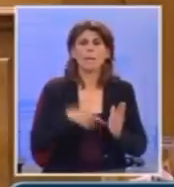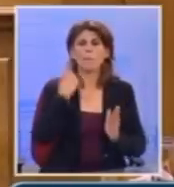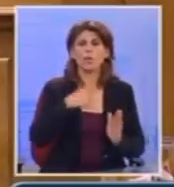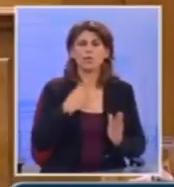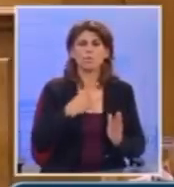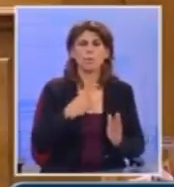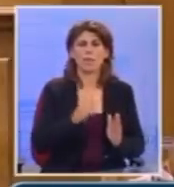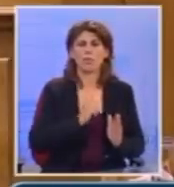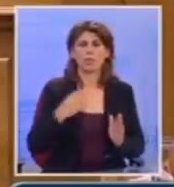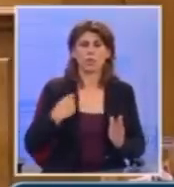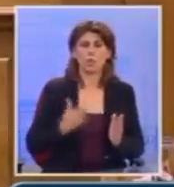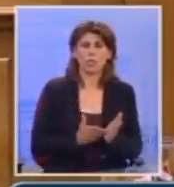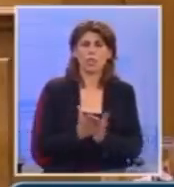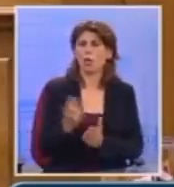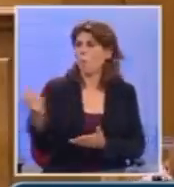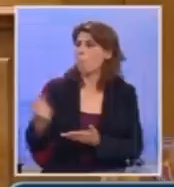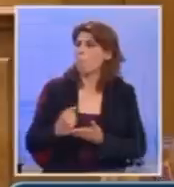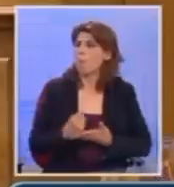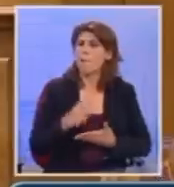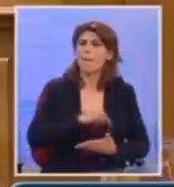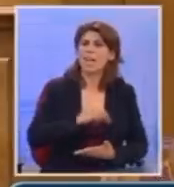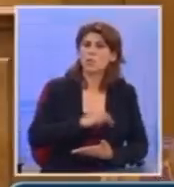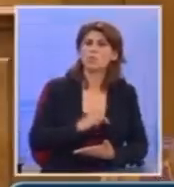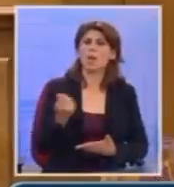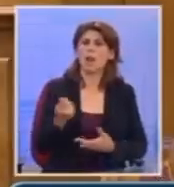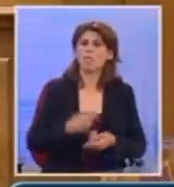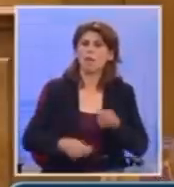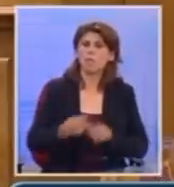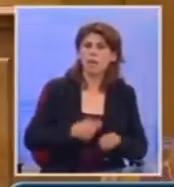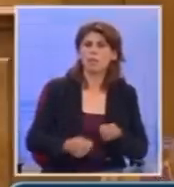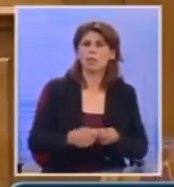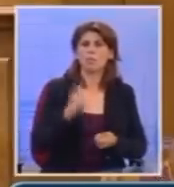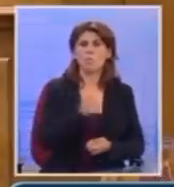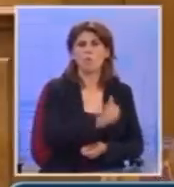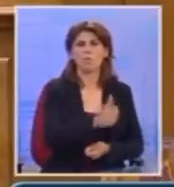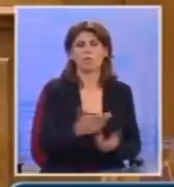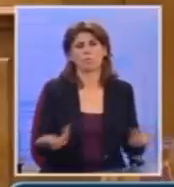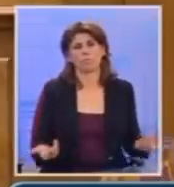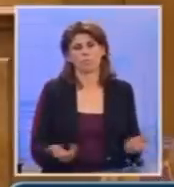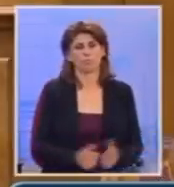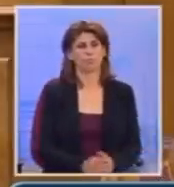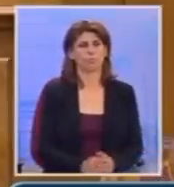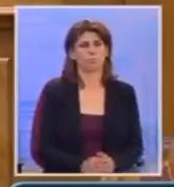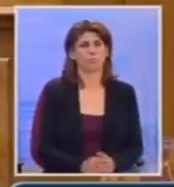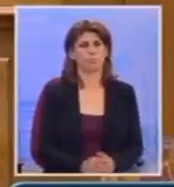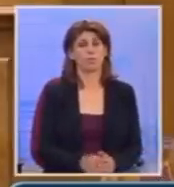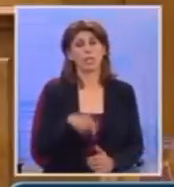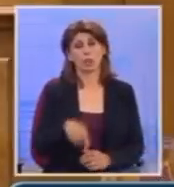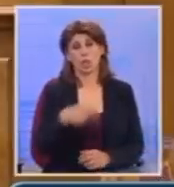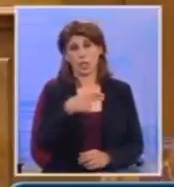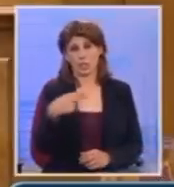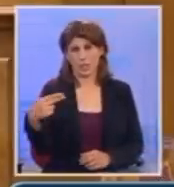διαχειριστούν ό,τι προλάβουν από τους πόρους, την περιουσία και τους ειδικούς λογαριασμούς. Να έρθω στο θέμα